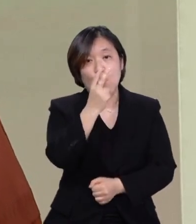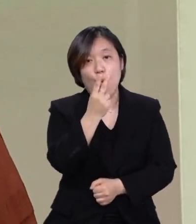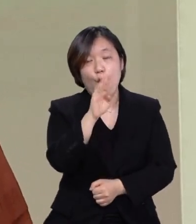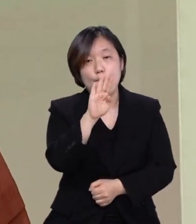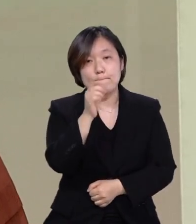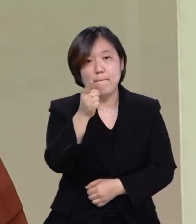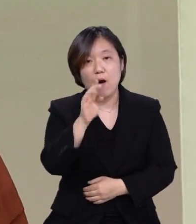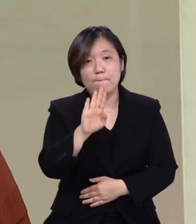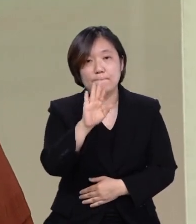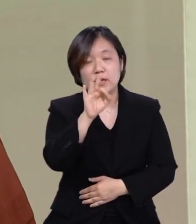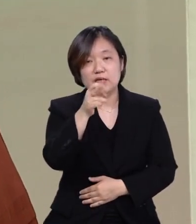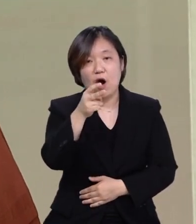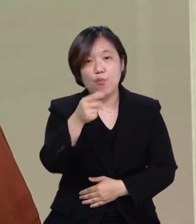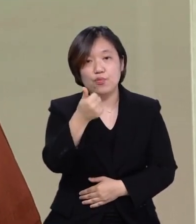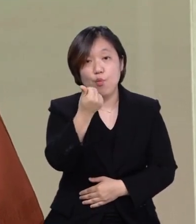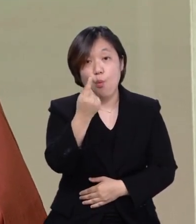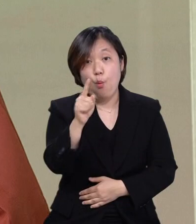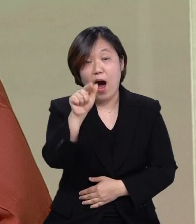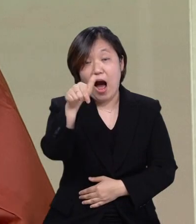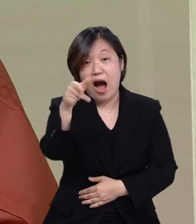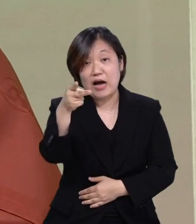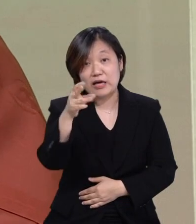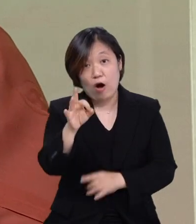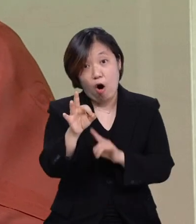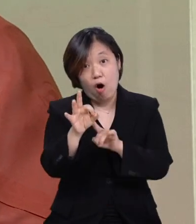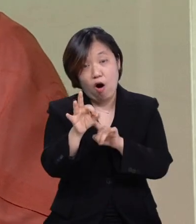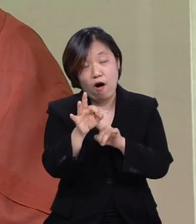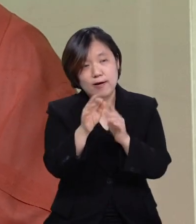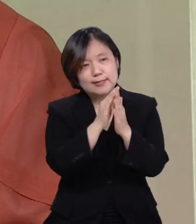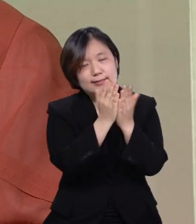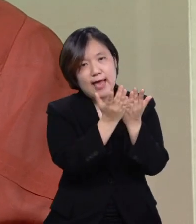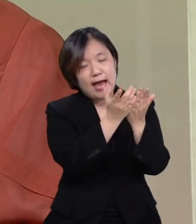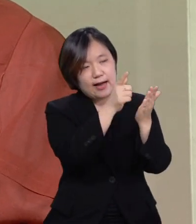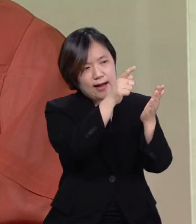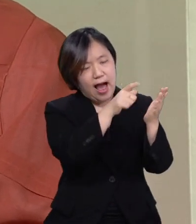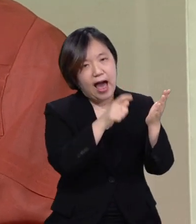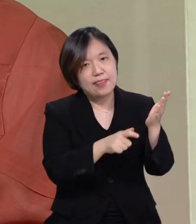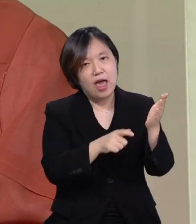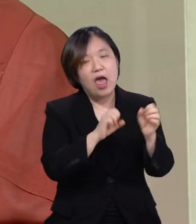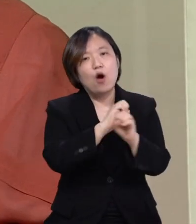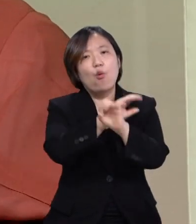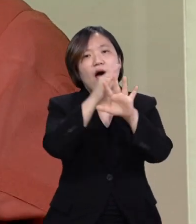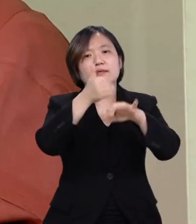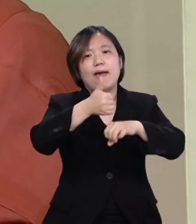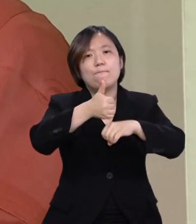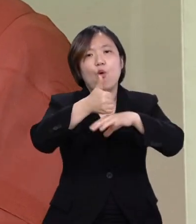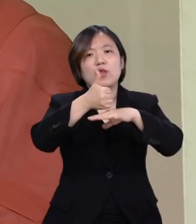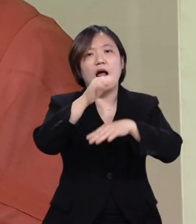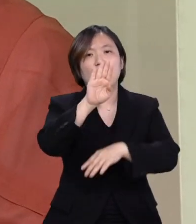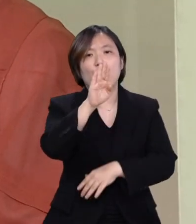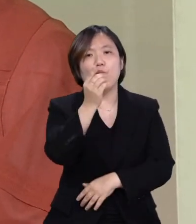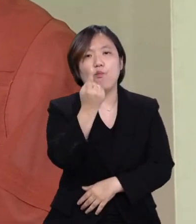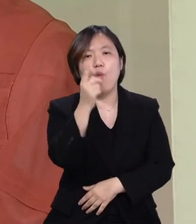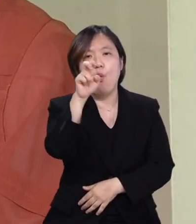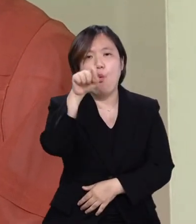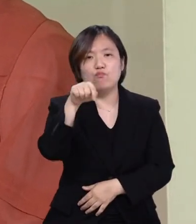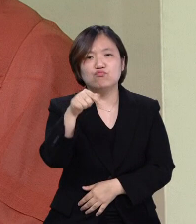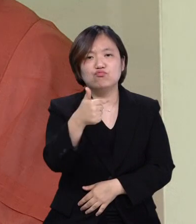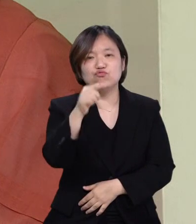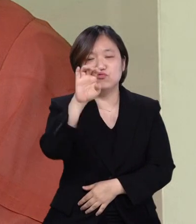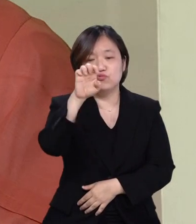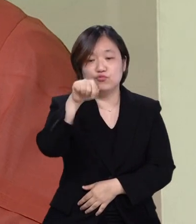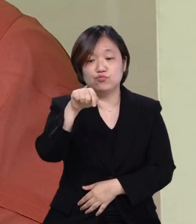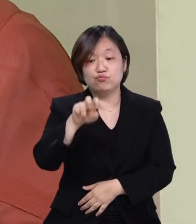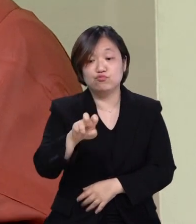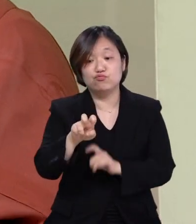법화경 묘법연화경 안에 관세음보살 본문품이라고 있지 않습니까 우리 절에 다니신 불자님들은 다